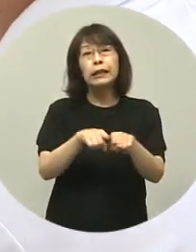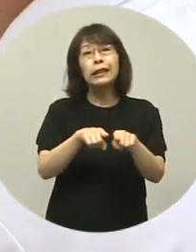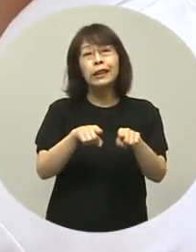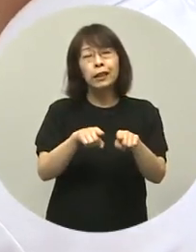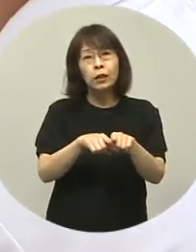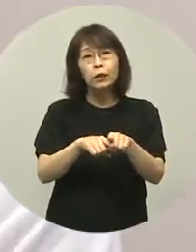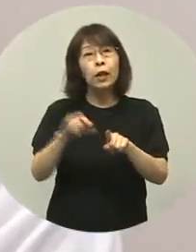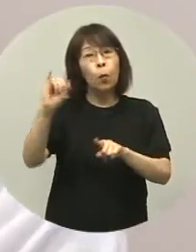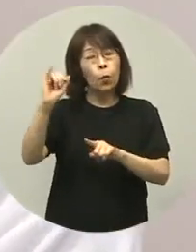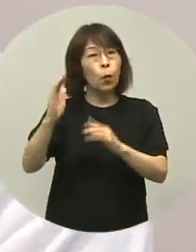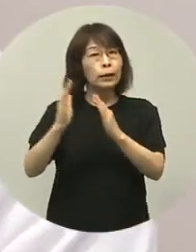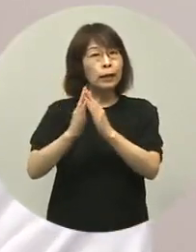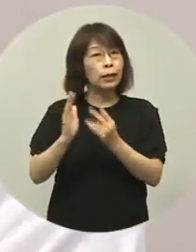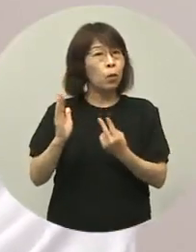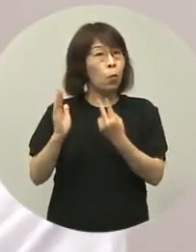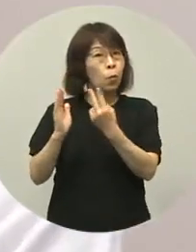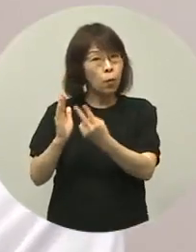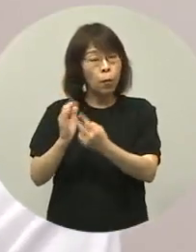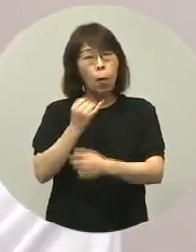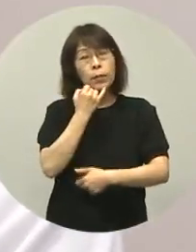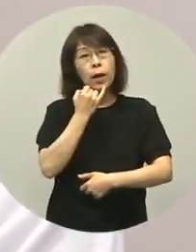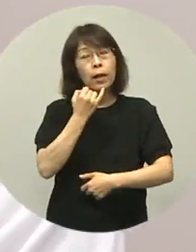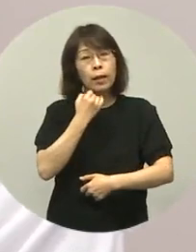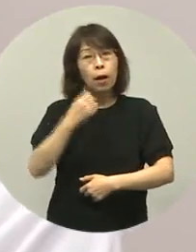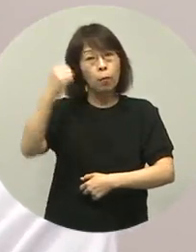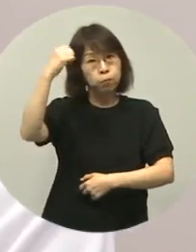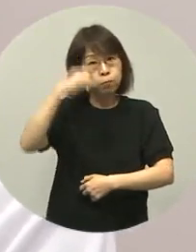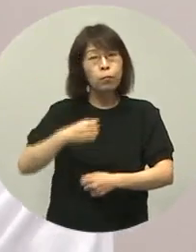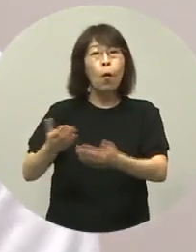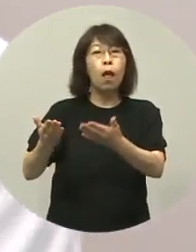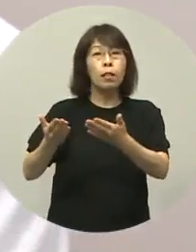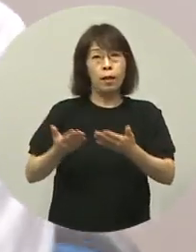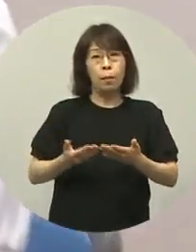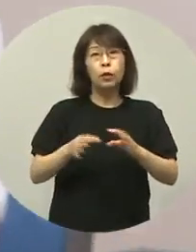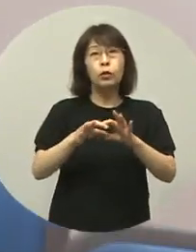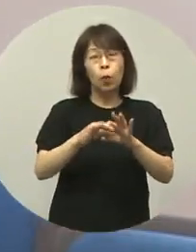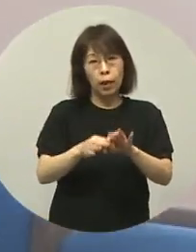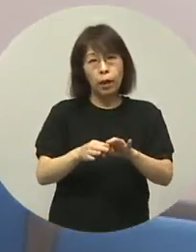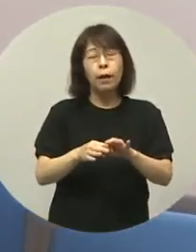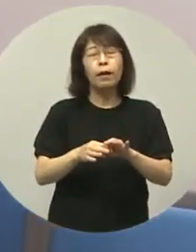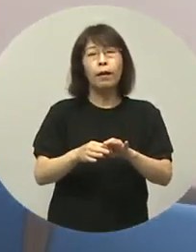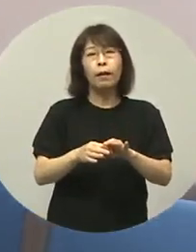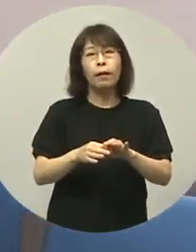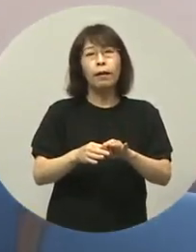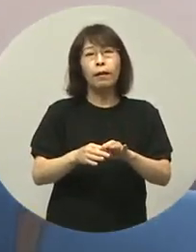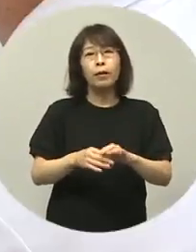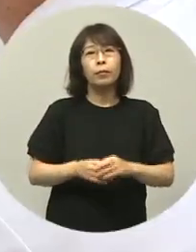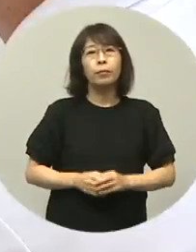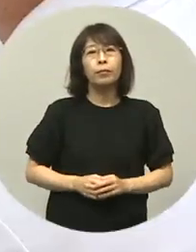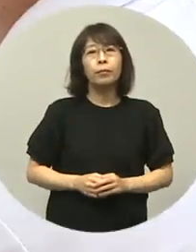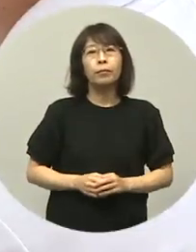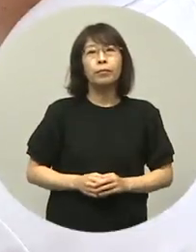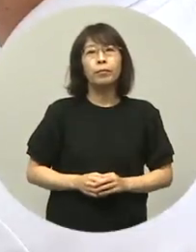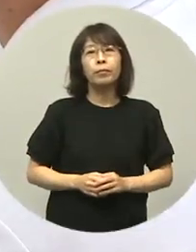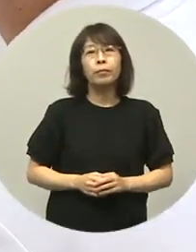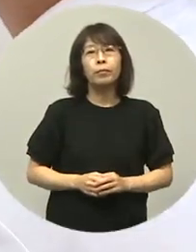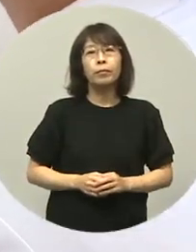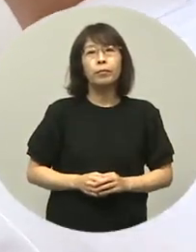い、訪問してもいいっていうことを、はい、ちょっと確認できましたのでね、はい、ちょ